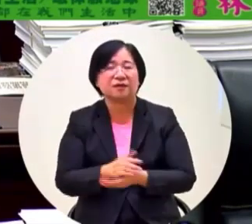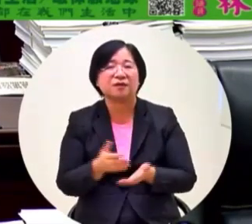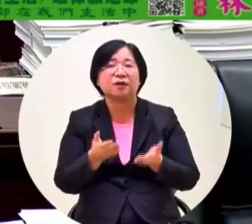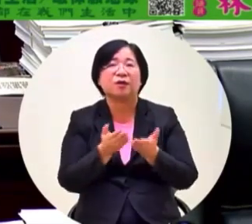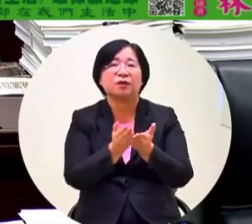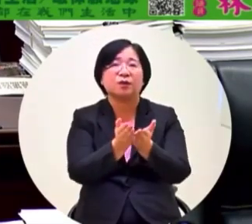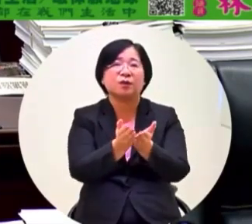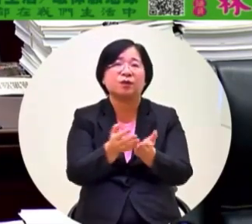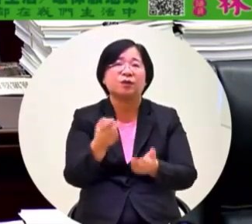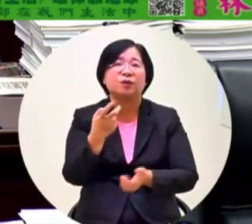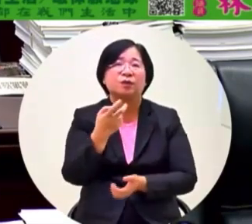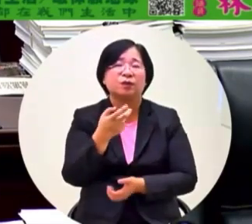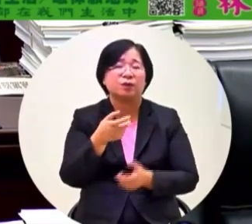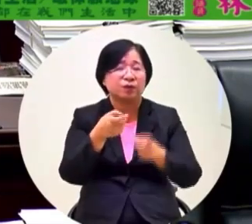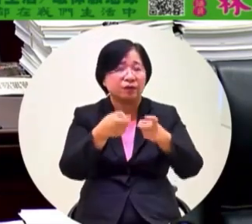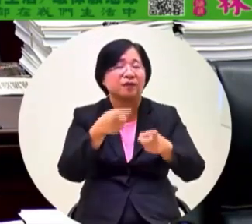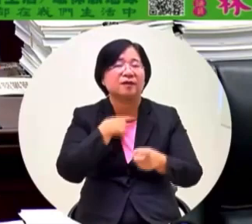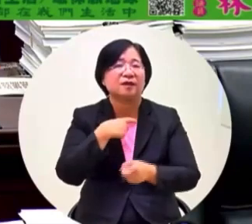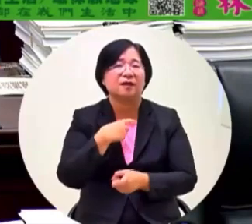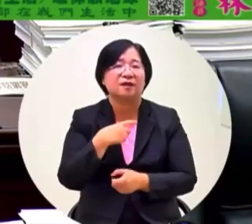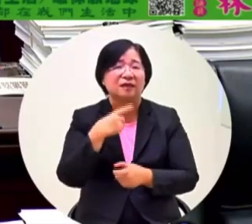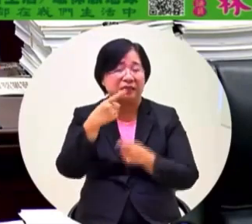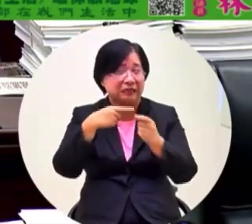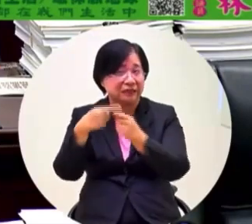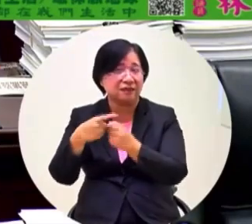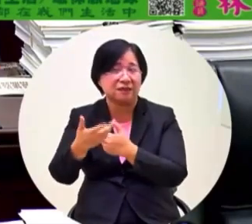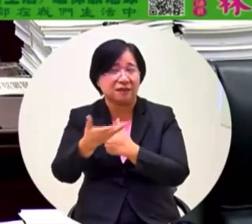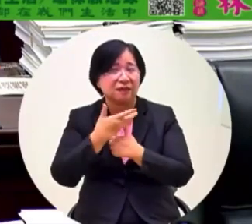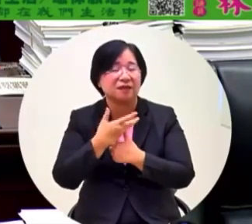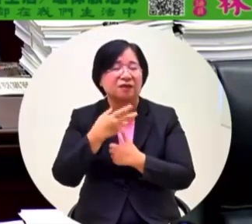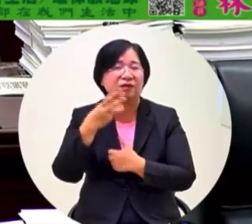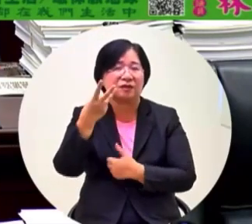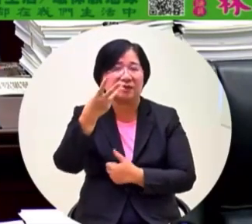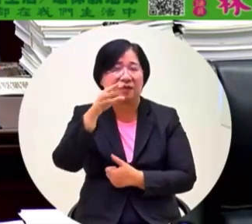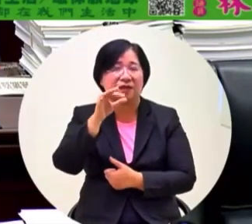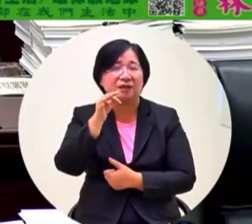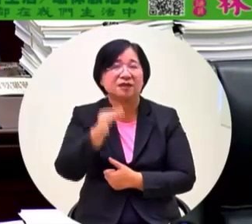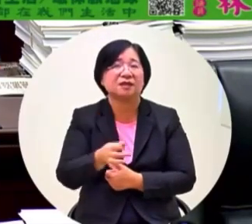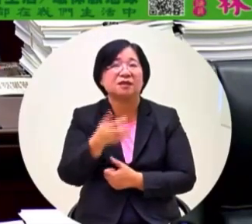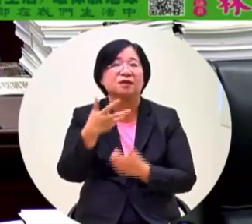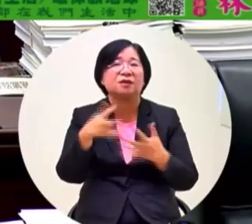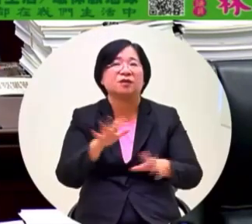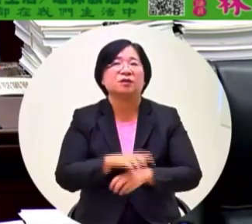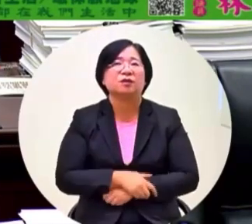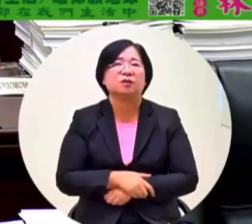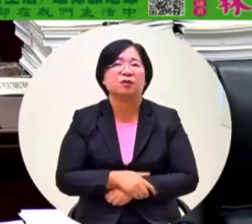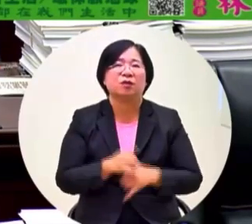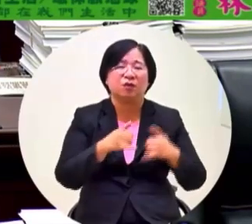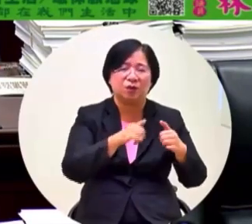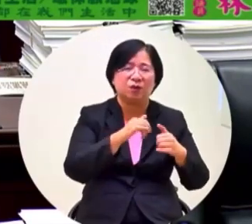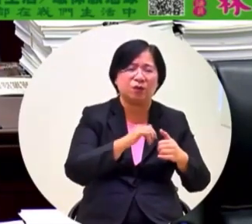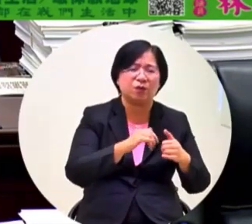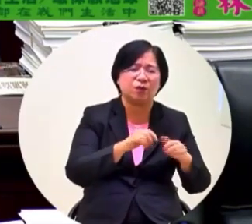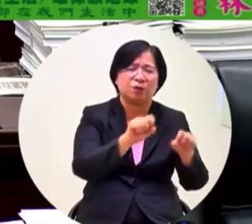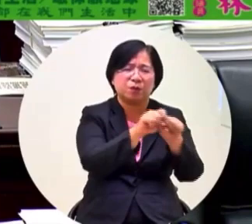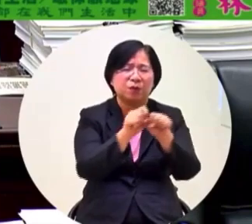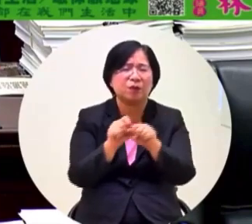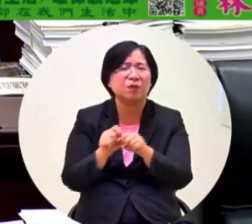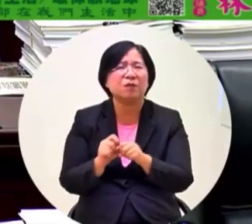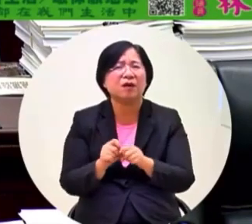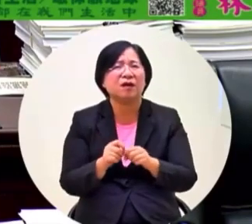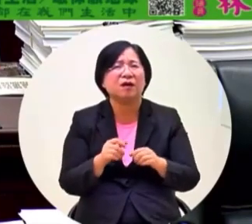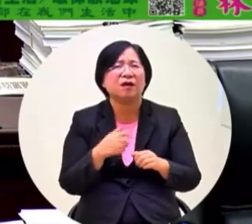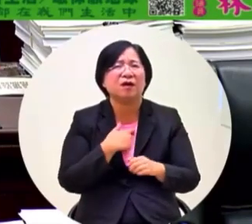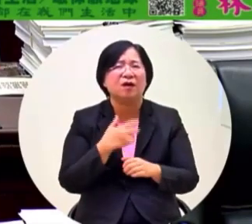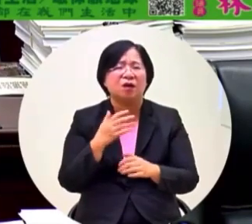我们3亿多，结果你看整个渔港的范围道路不平、凹凸不平，这个路数